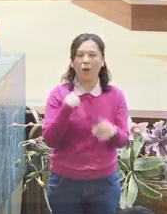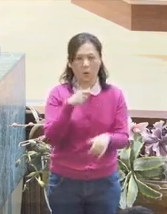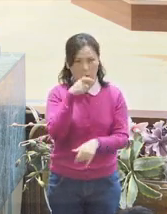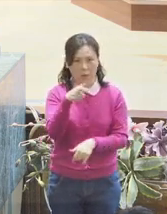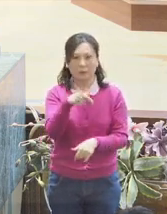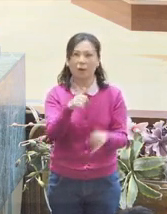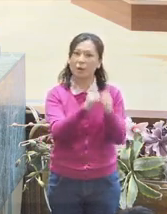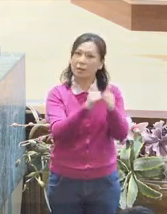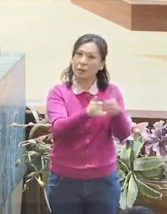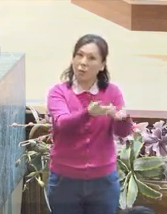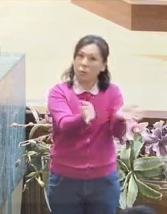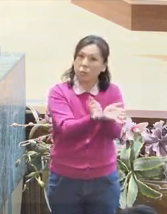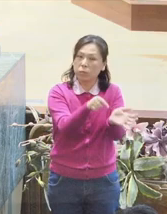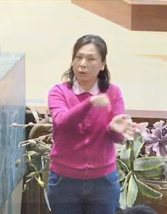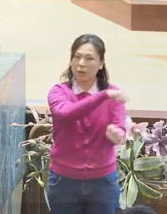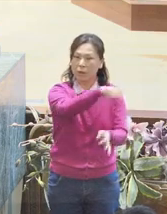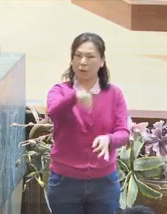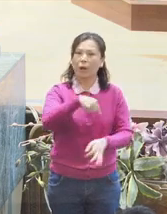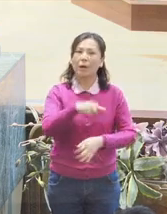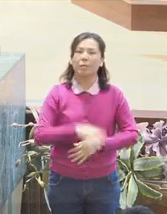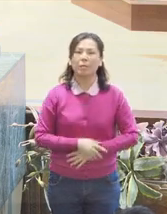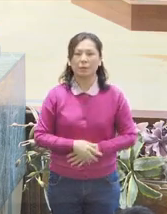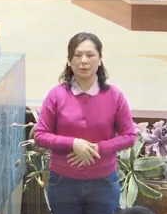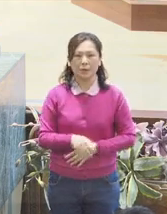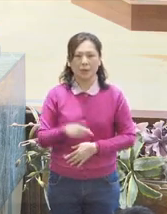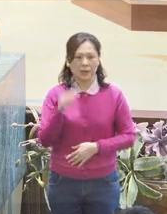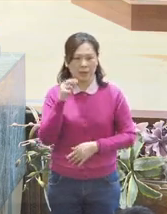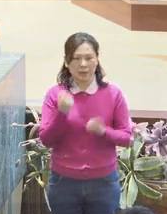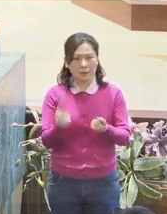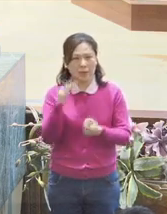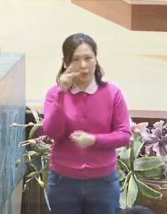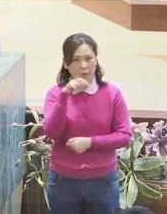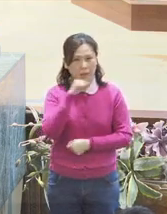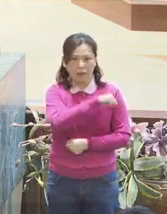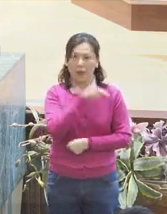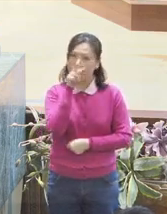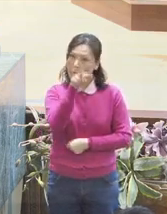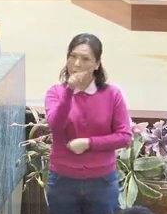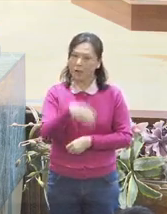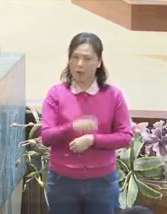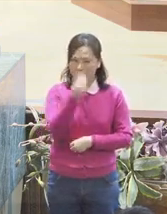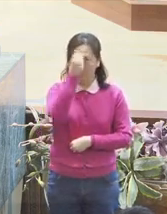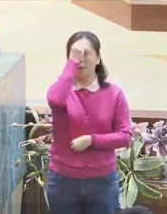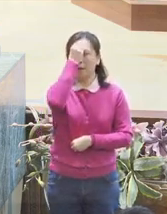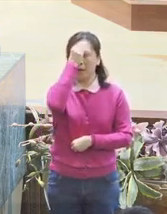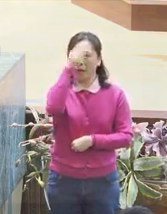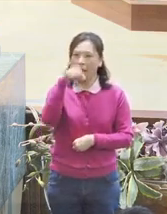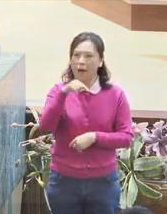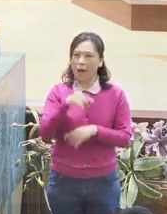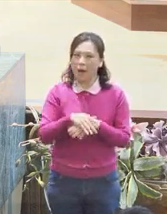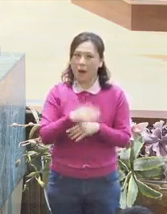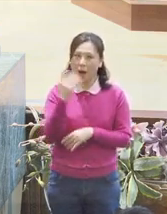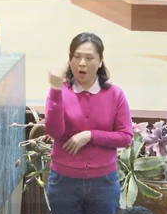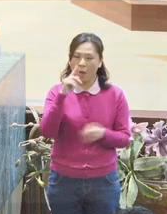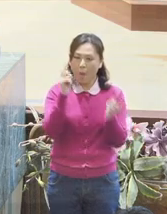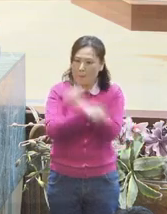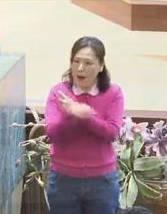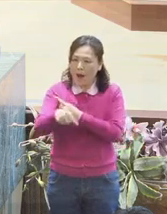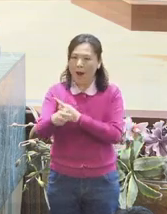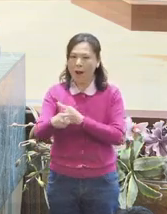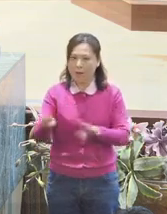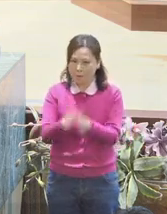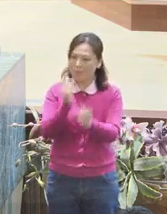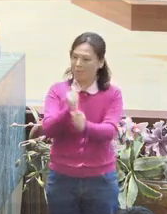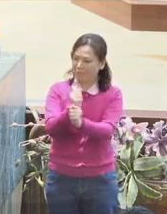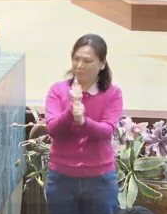部门。社会部门是让我们在台湾看到说哎，会把这种厌恶的感觉一下就转变成行动